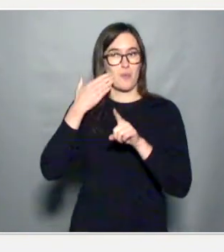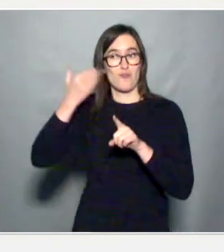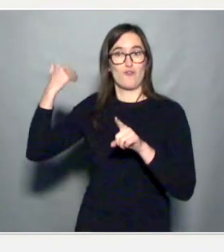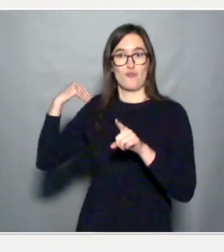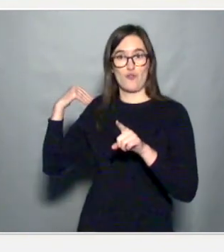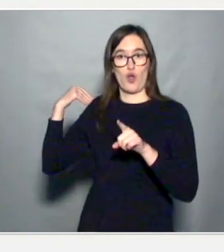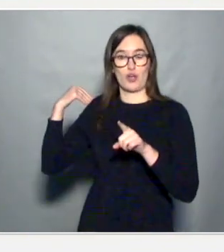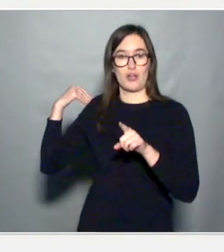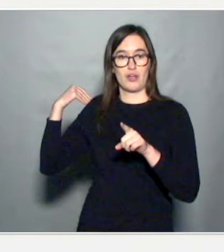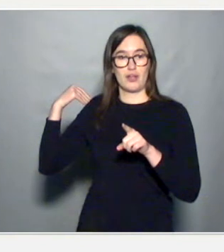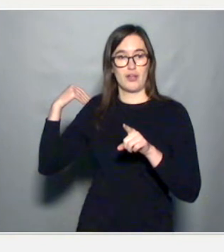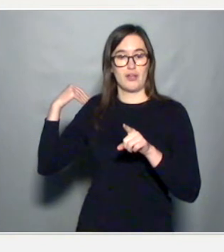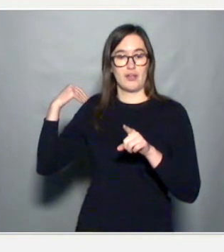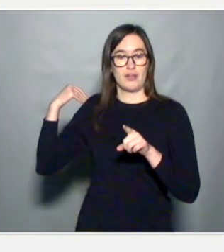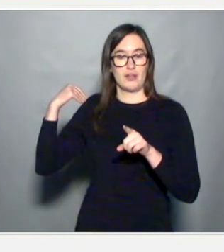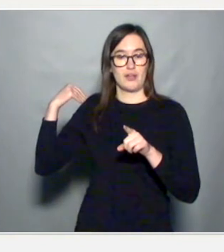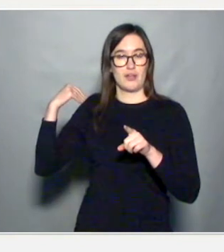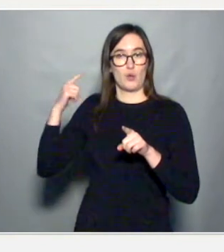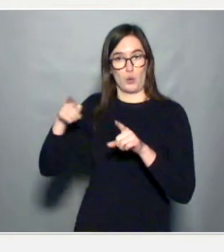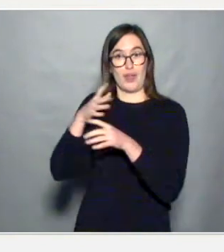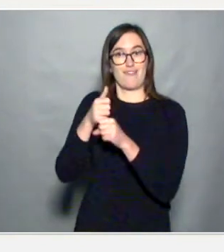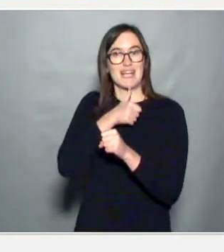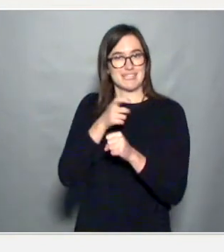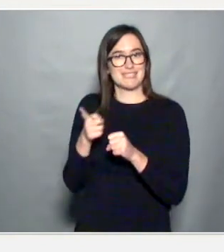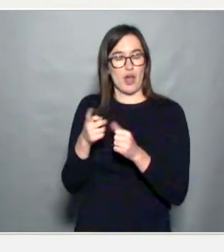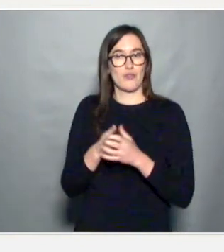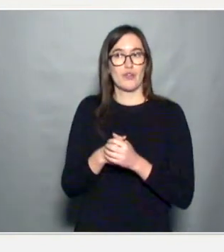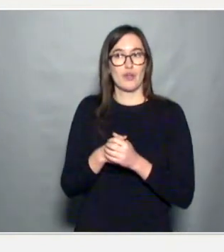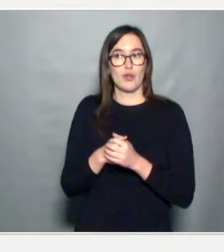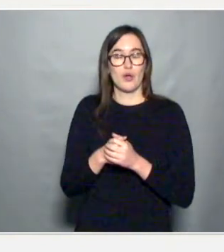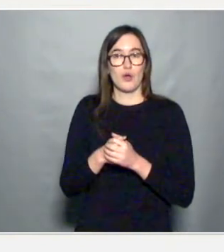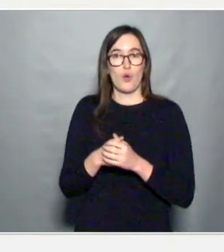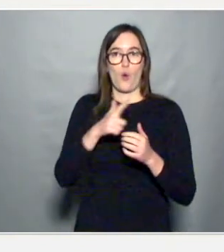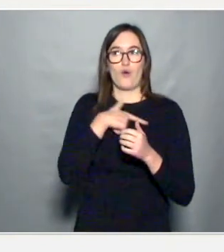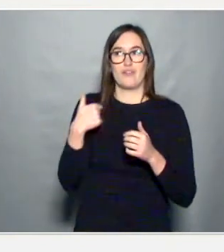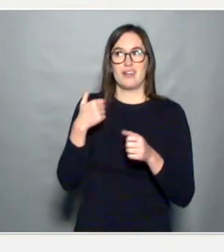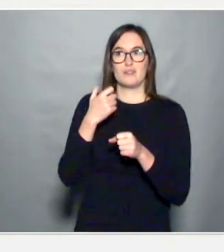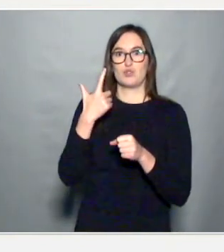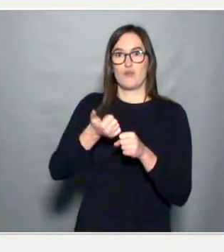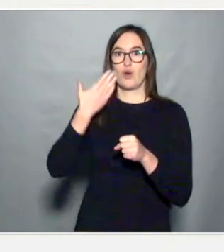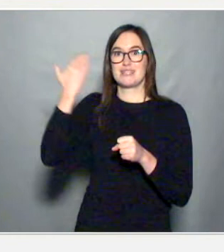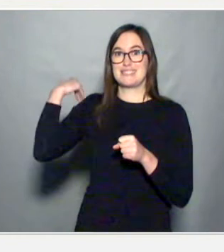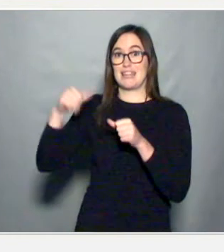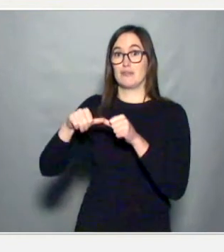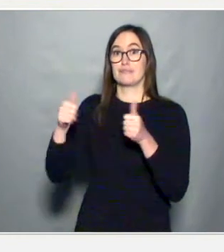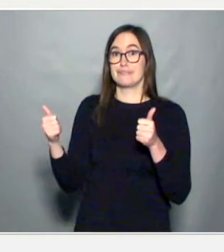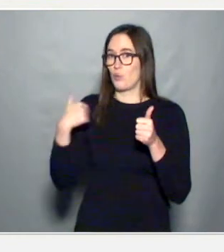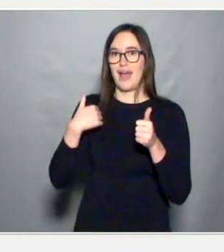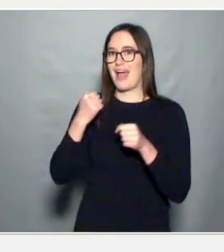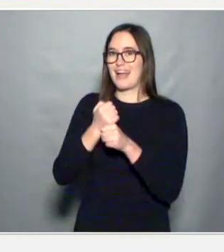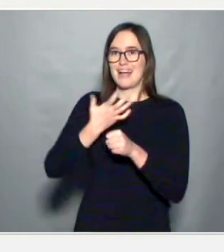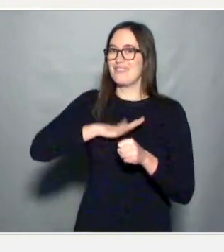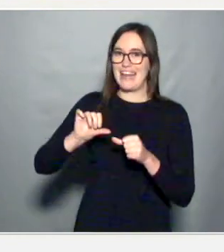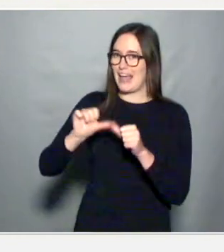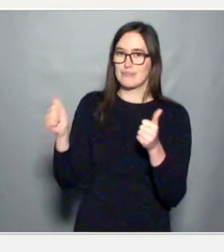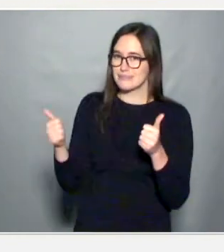detta flickvän, hon är från Island. Och vi gjorde slut nämligen för 7 år sedan och jag ville inte riktigt göra slut med henne.